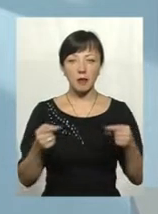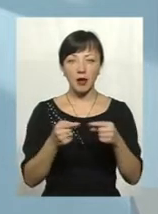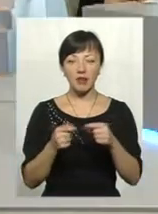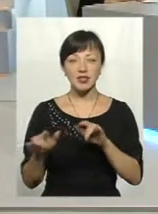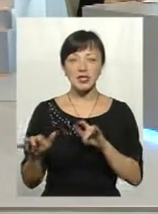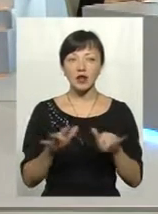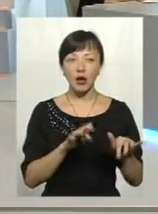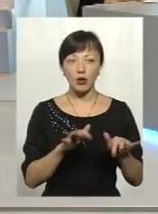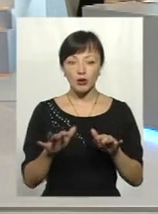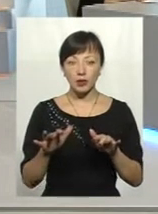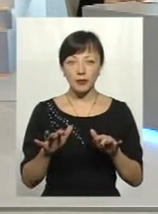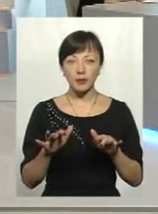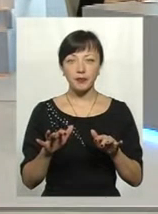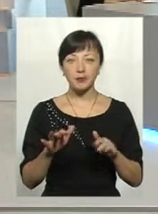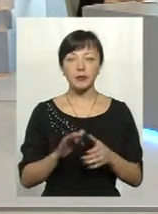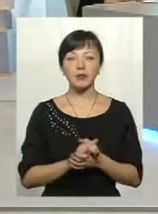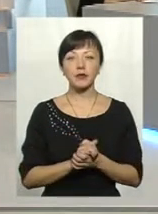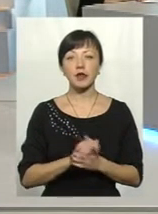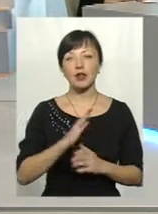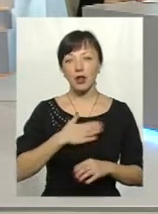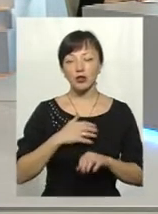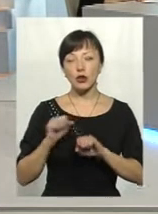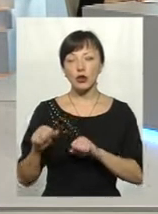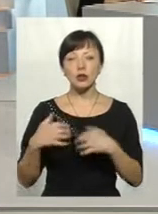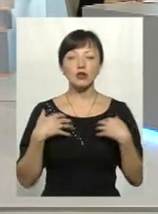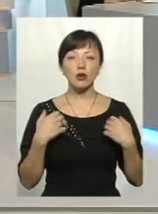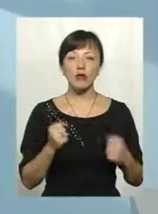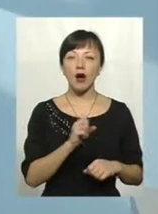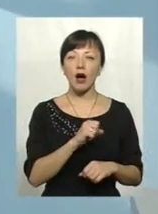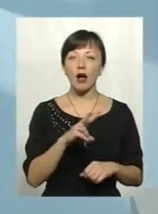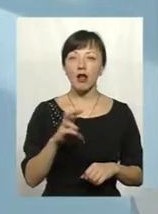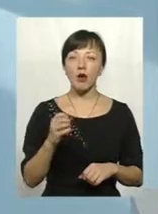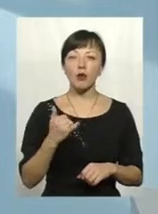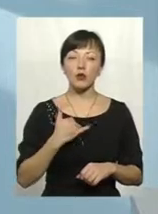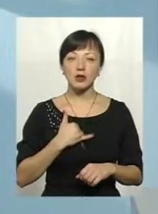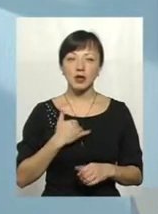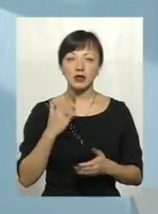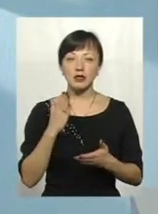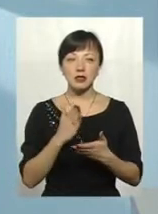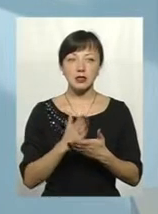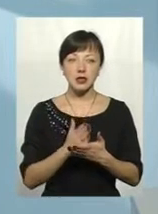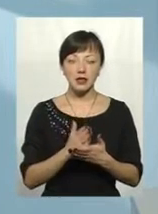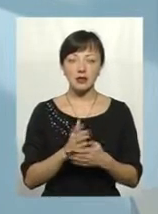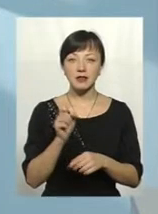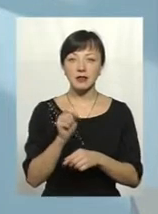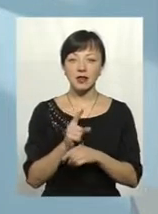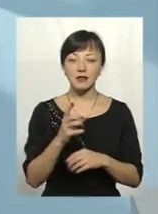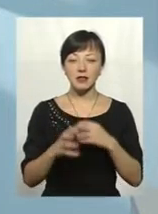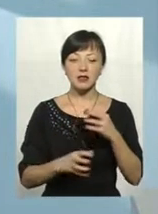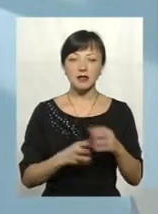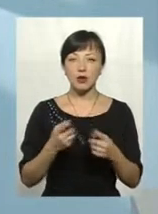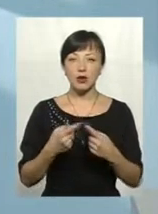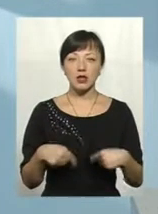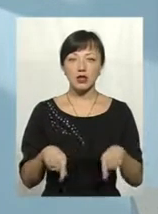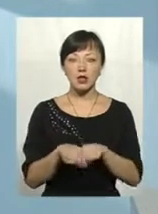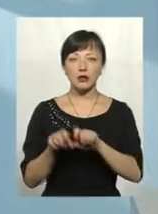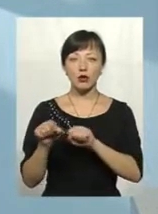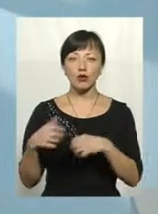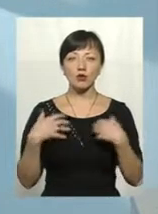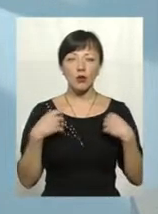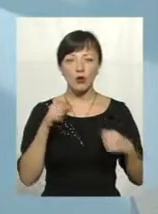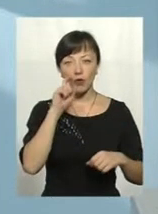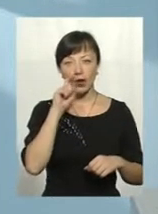кроки, наша охорона здоров'я, але в нас все-таки йде, за даними Всесвітньої організації охорони здоров'я, в Україні